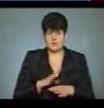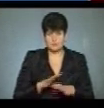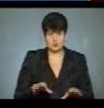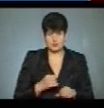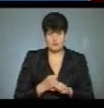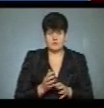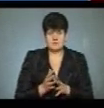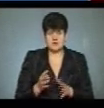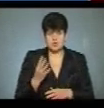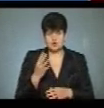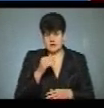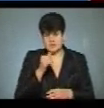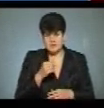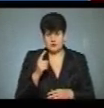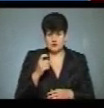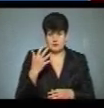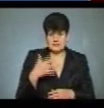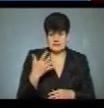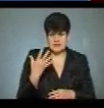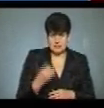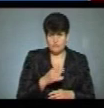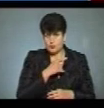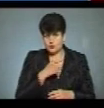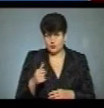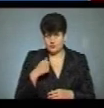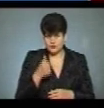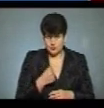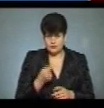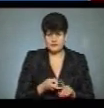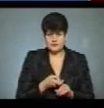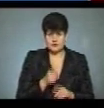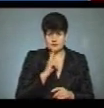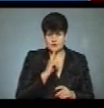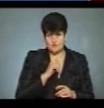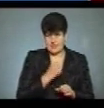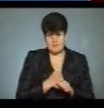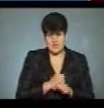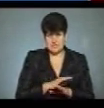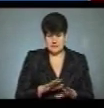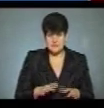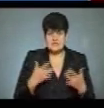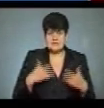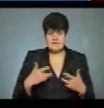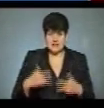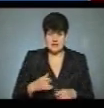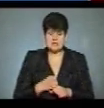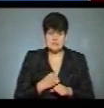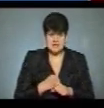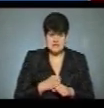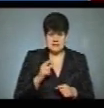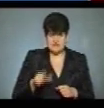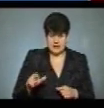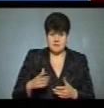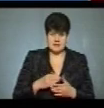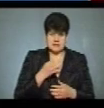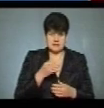4 місяці або 150 днів упродовж робочого року внаслідок тимчасової непрацездатності. Про звільнення працівника мають попередити